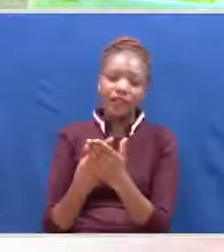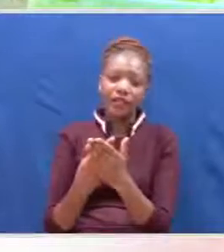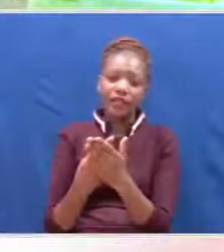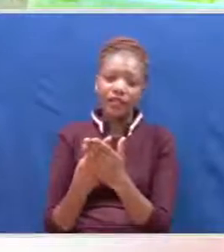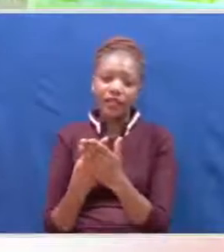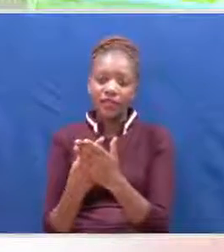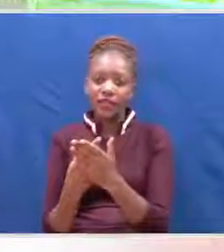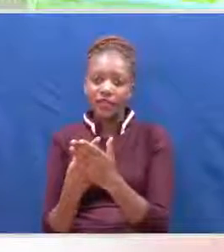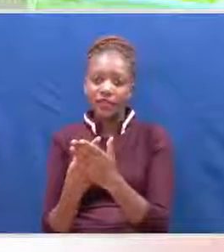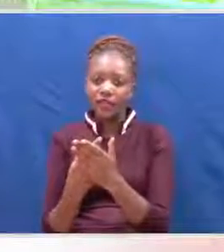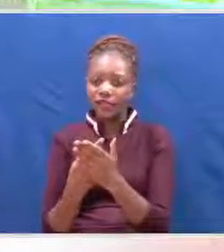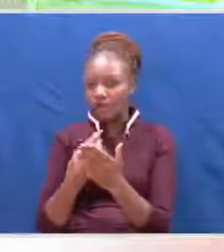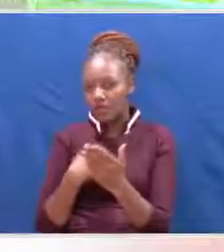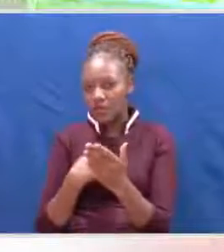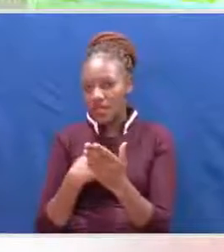Nilikuwa tarehe